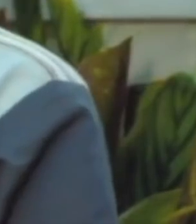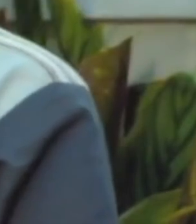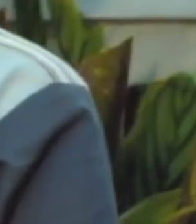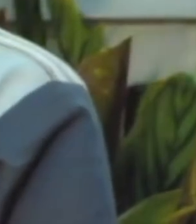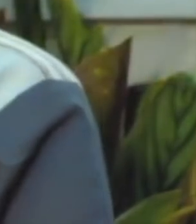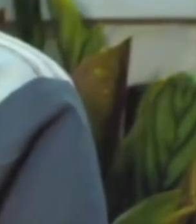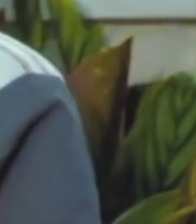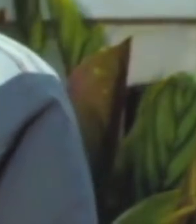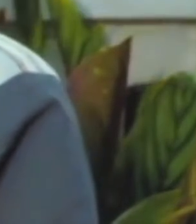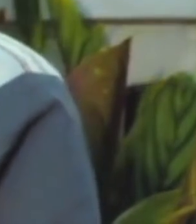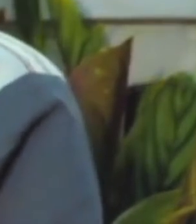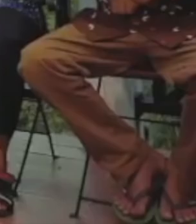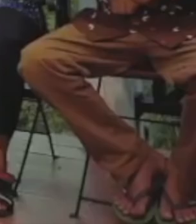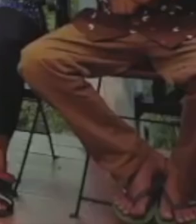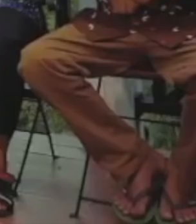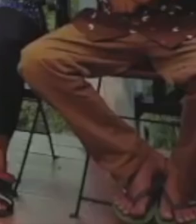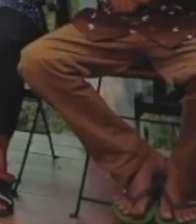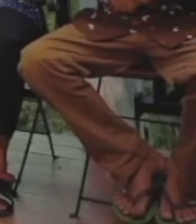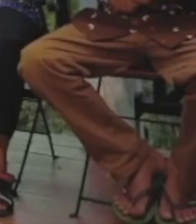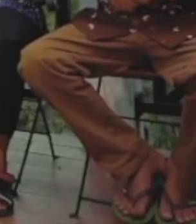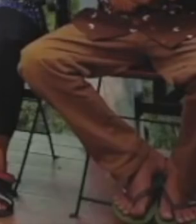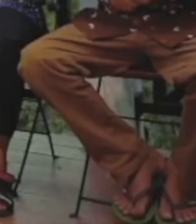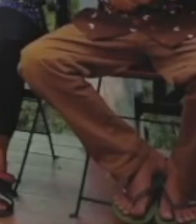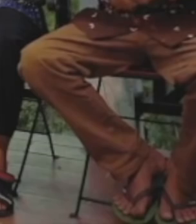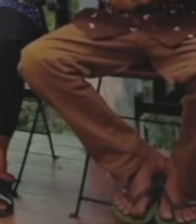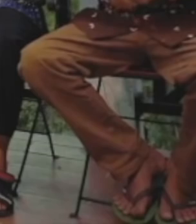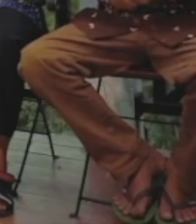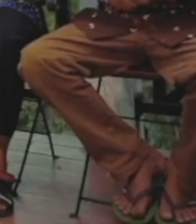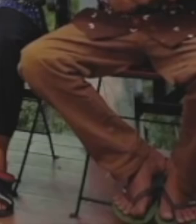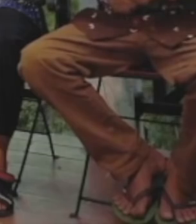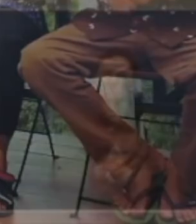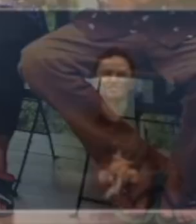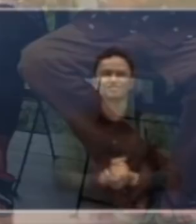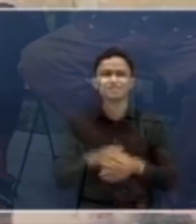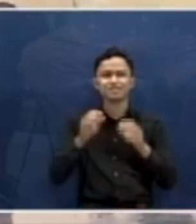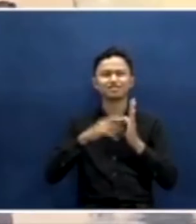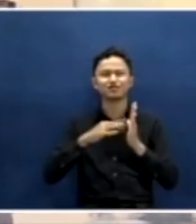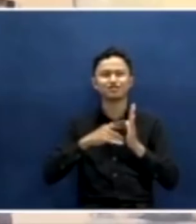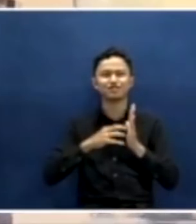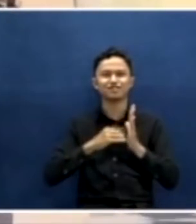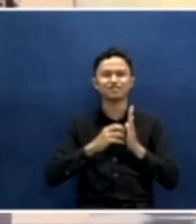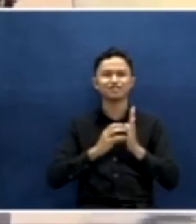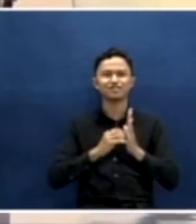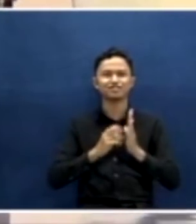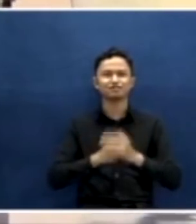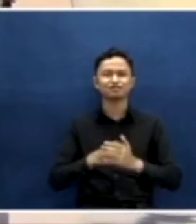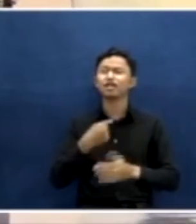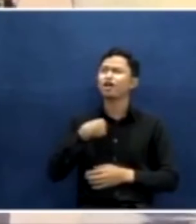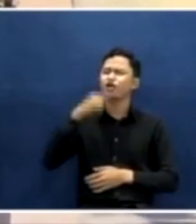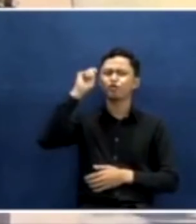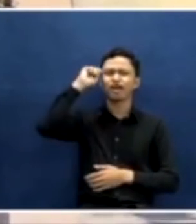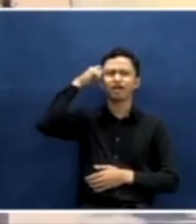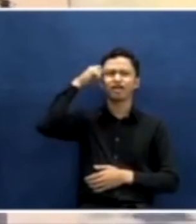berkenalan dengan orang-orang yang Shalih yang betul-betul kemudian mereka membawa kebaikan akhirat untuk kita adalah saya itu kalau ingat